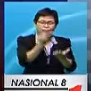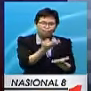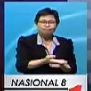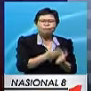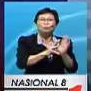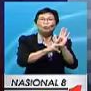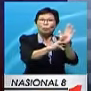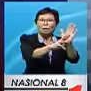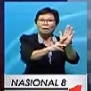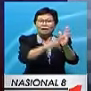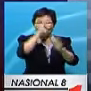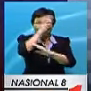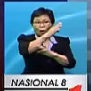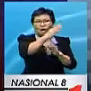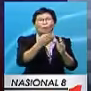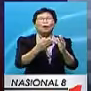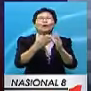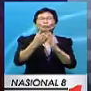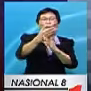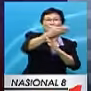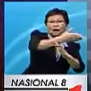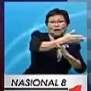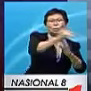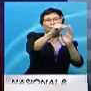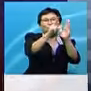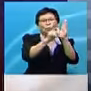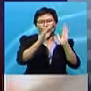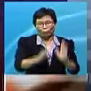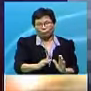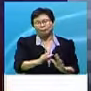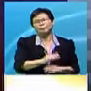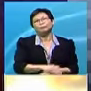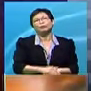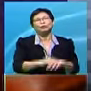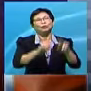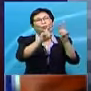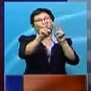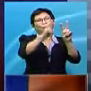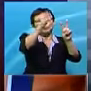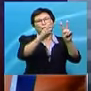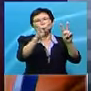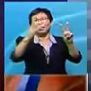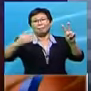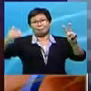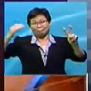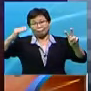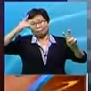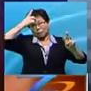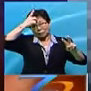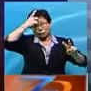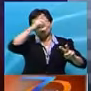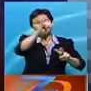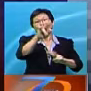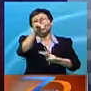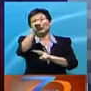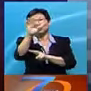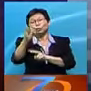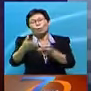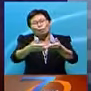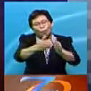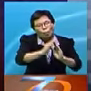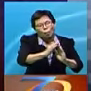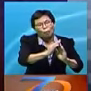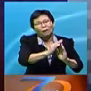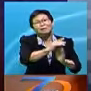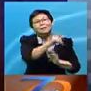dikemukakan tertuduh melalui peguamnya, Datuk Muhammad Yusof Zainal Abidin, 22 Julai lalu. Datuk Muhammad Yusof memohon supaya